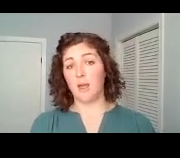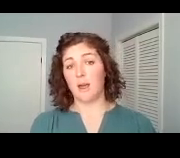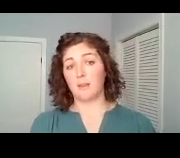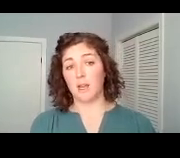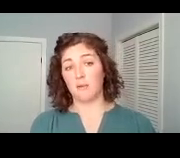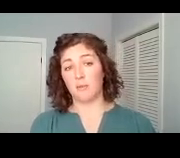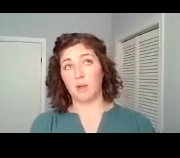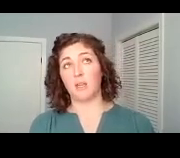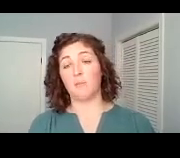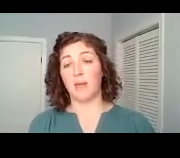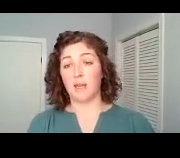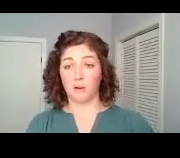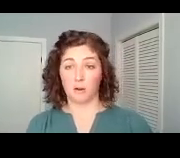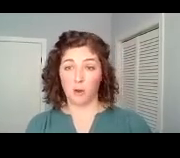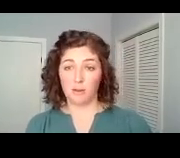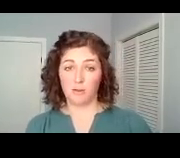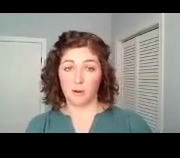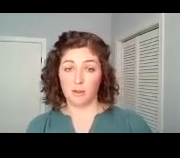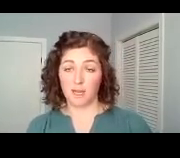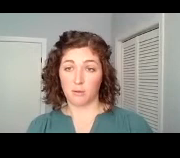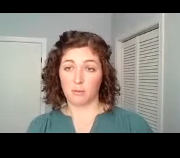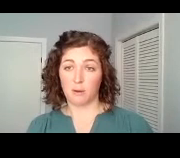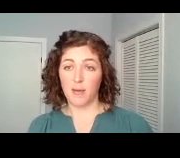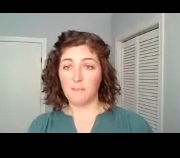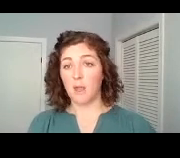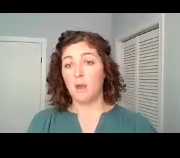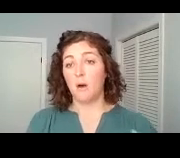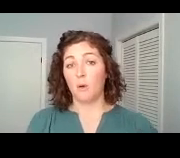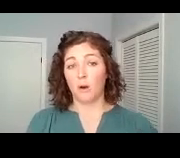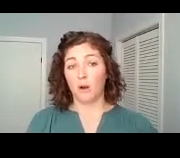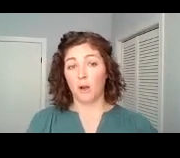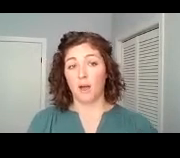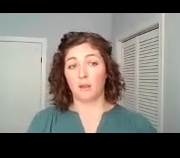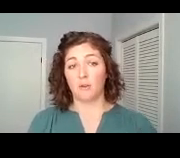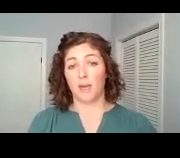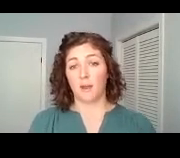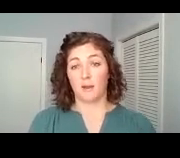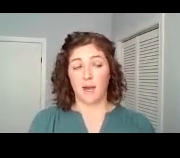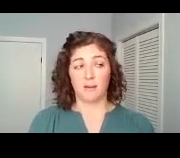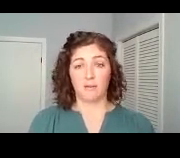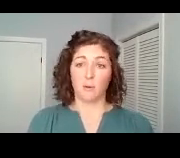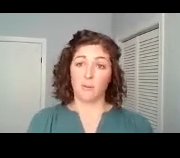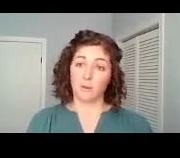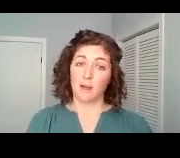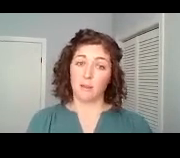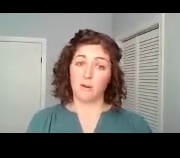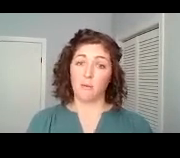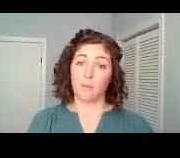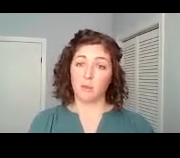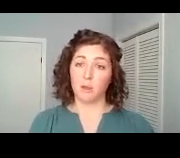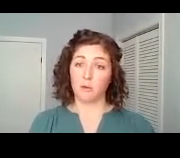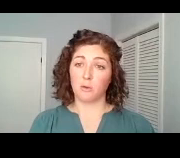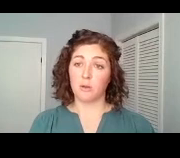au total. Au moment finalement de la réservation, vous allez peut-être recevoir le rendez-vous pour